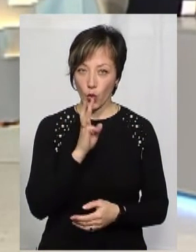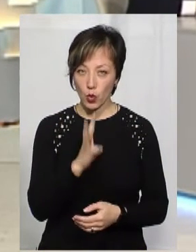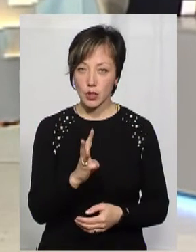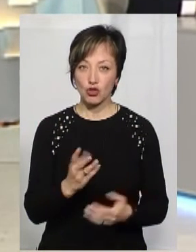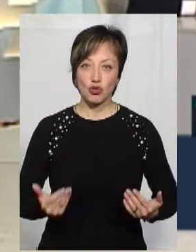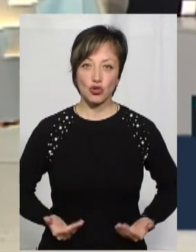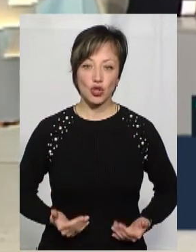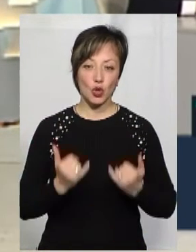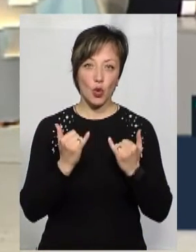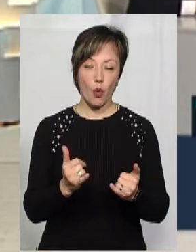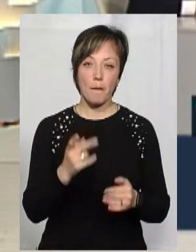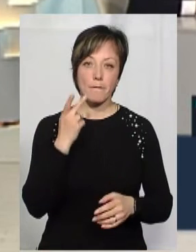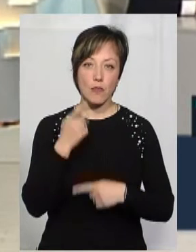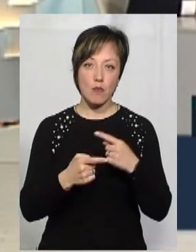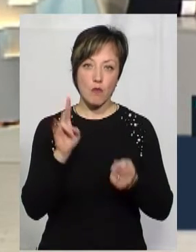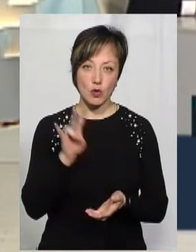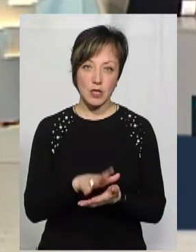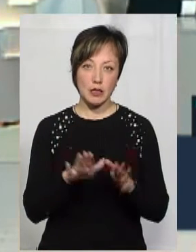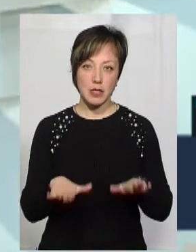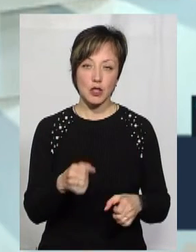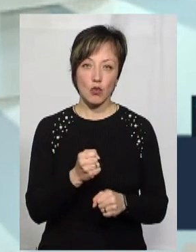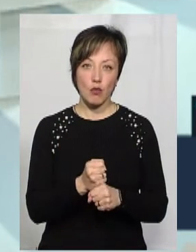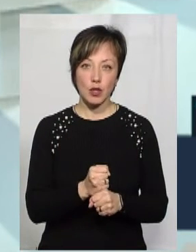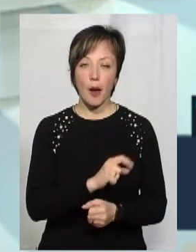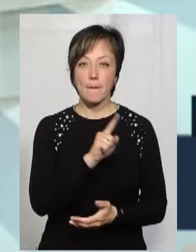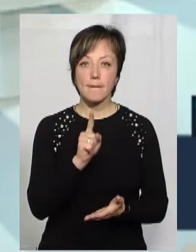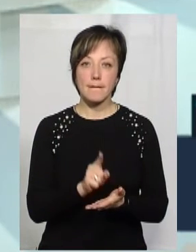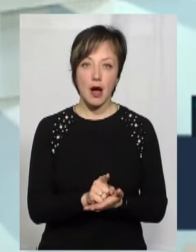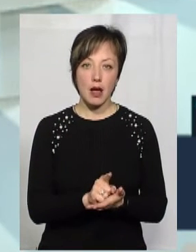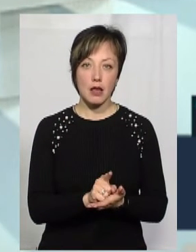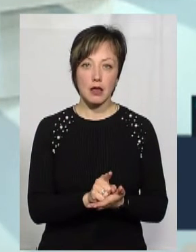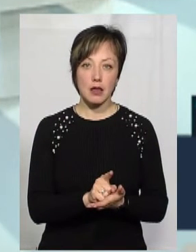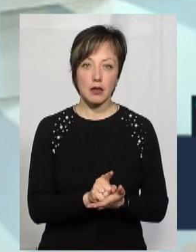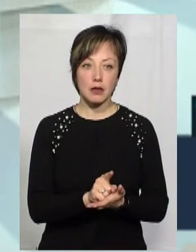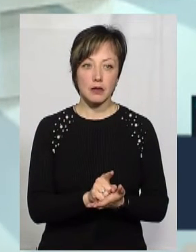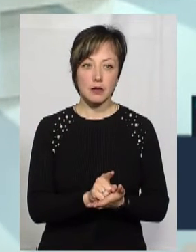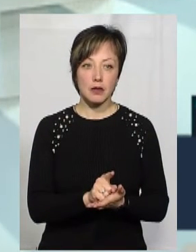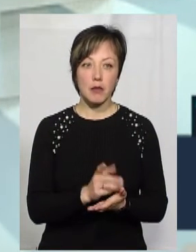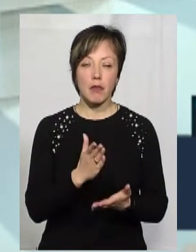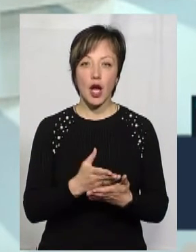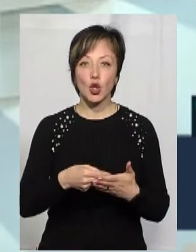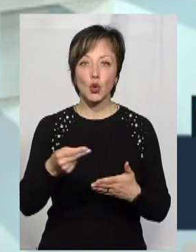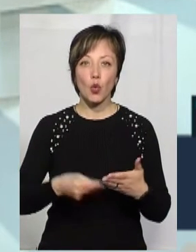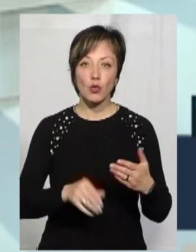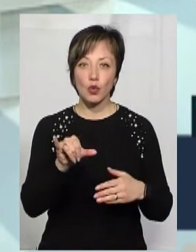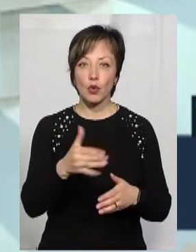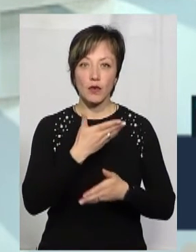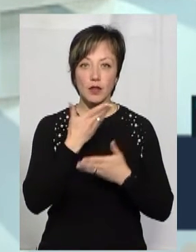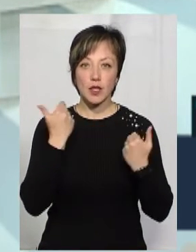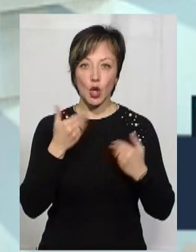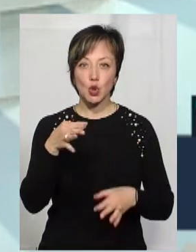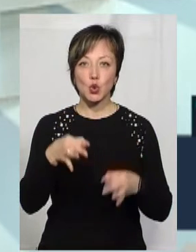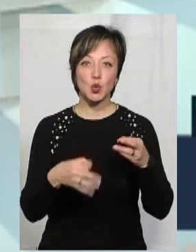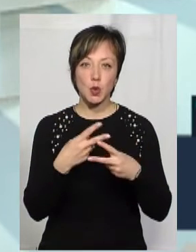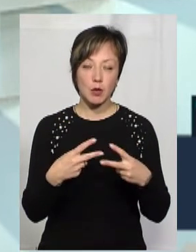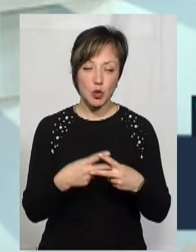мати житло, який має мати постійне місце роботи, який має пройти, має мати довідку про те, що в нього відсутні